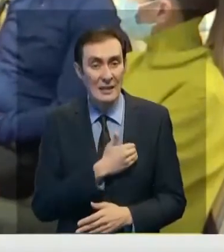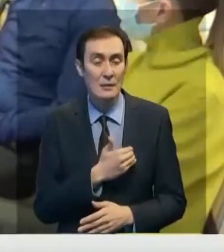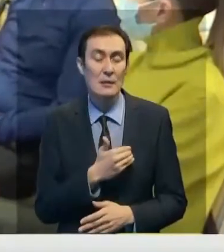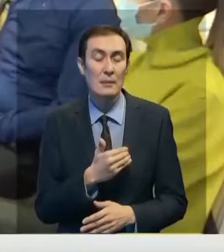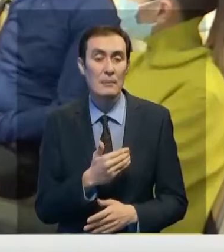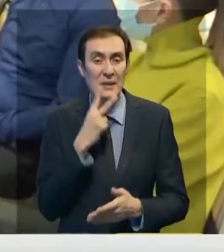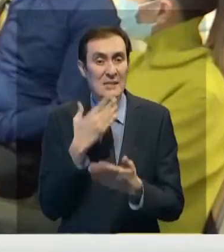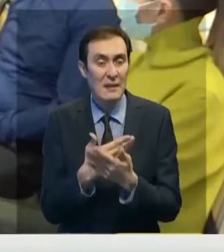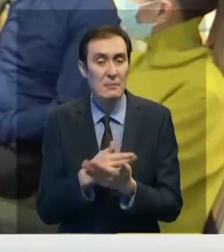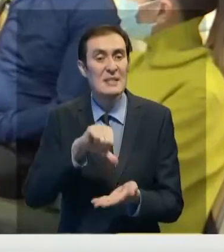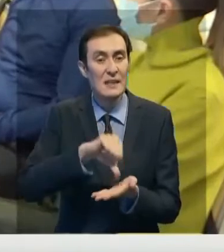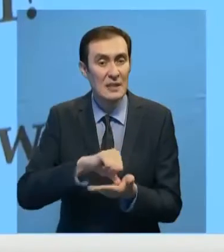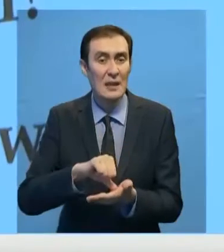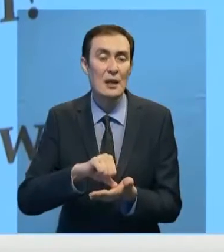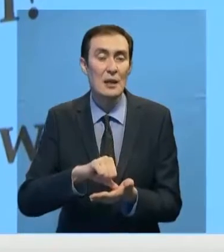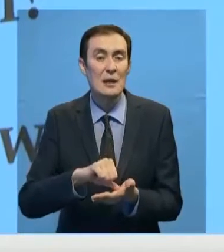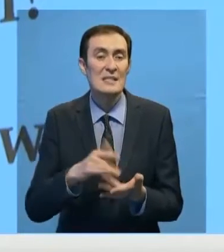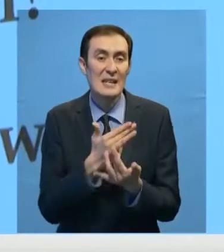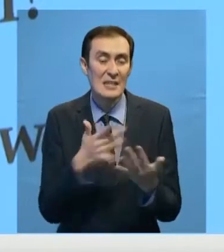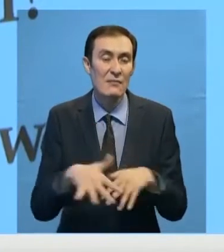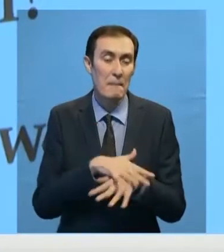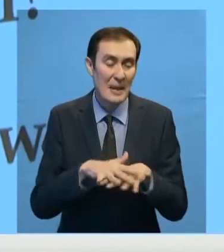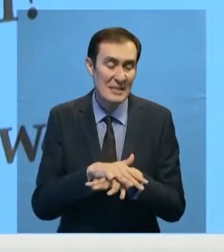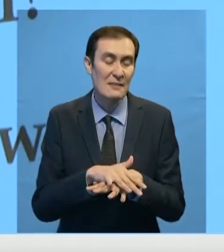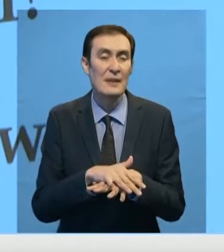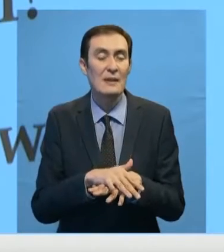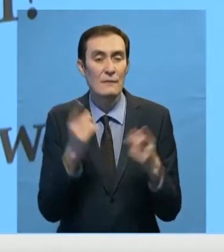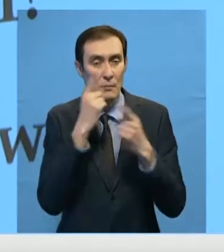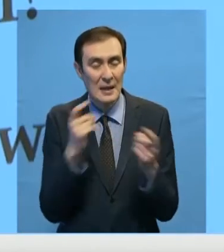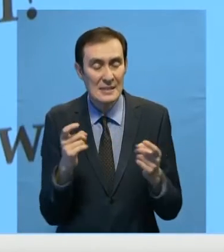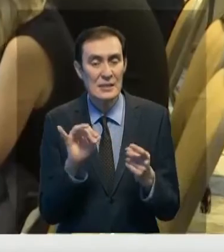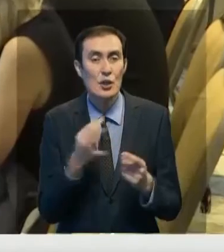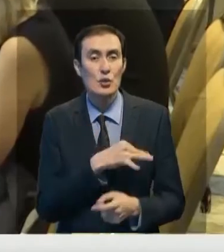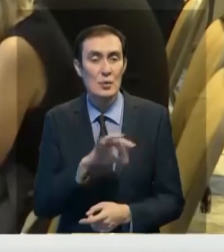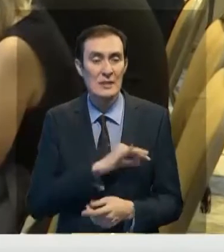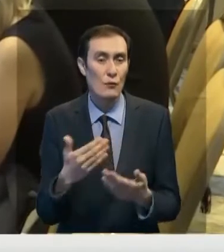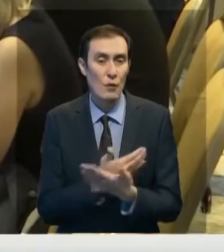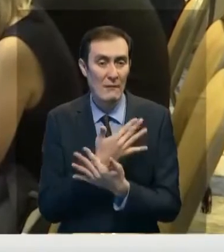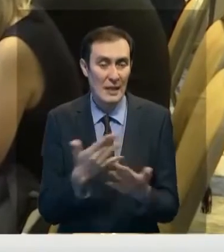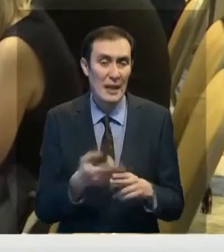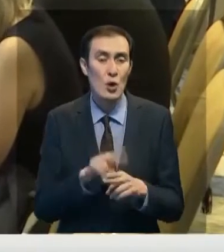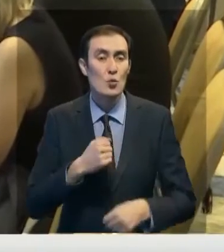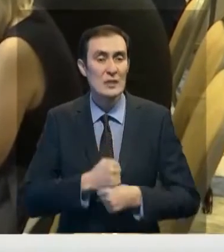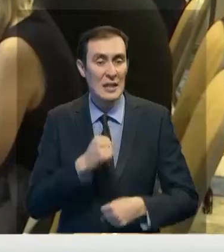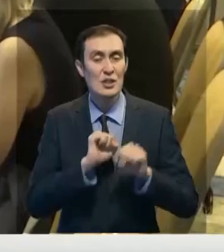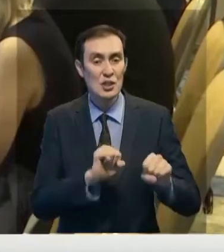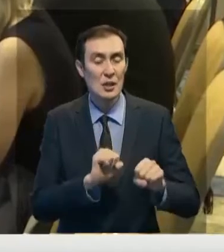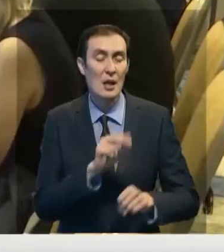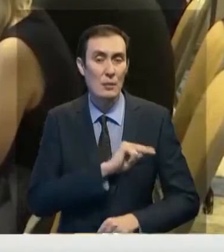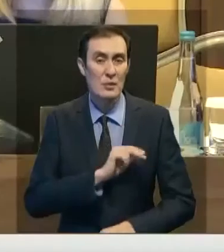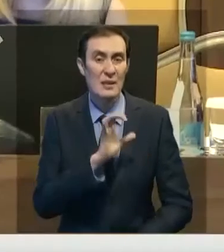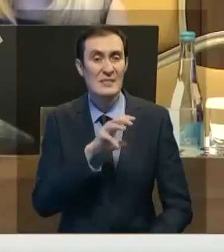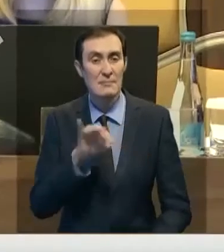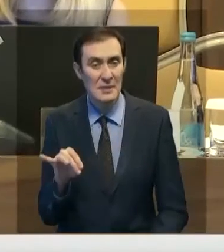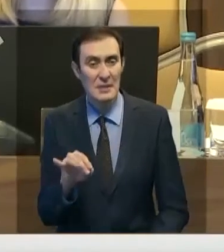что именно хотят видеть представители, юристы в обновленном варианте. В первую очередь, это усиление защиты работников